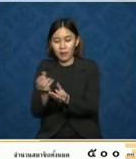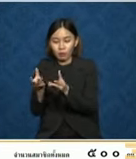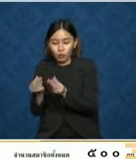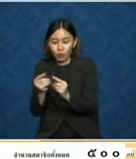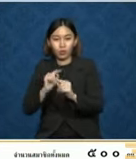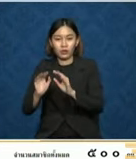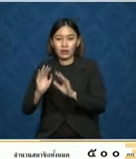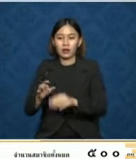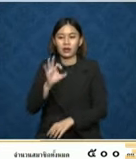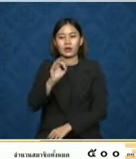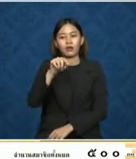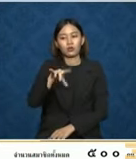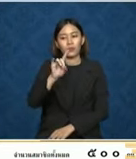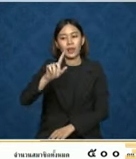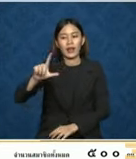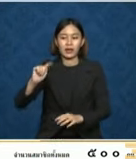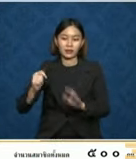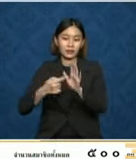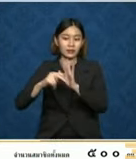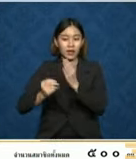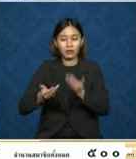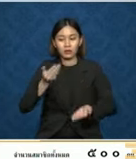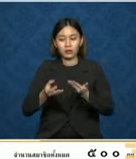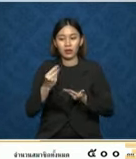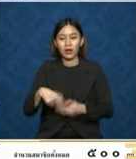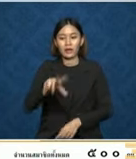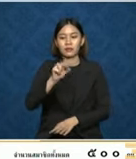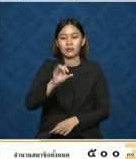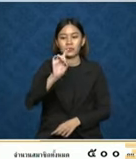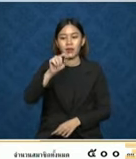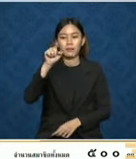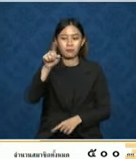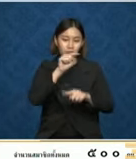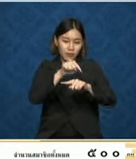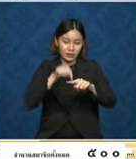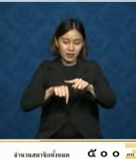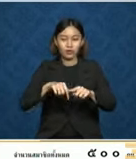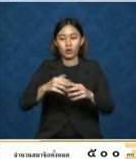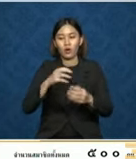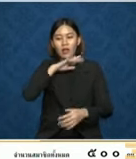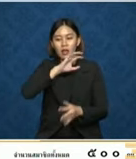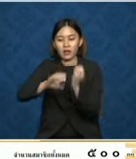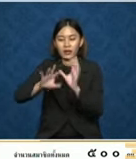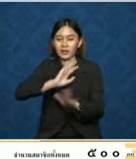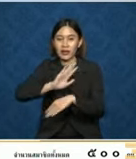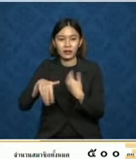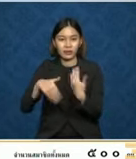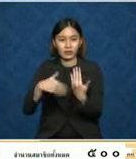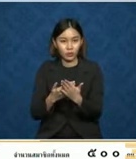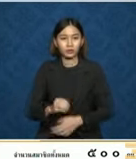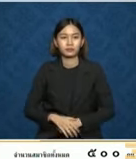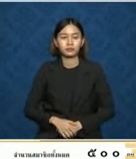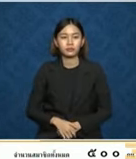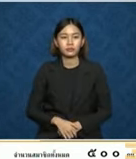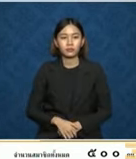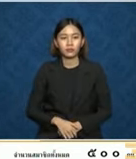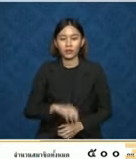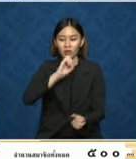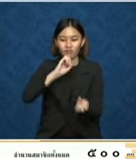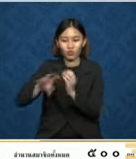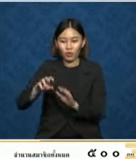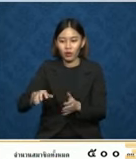เพียง 9.8 ล้านตันหรือคิดเป็น 38% ของปริมาณขยะทั้งหมดเท่านั้นในขณะที่มีการกำจัด